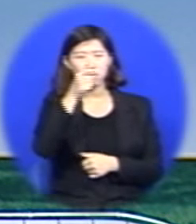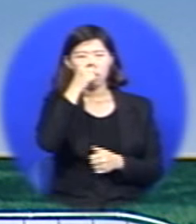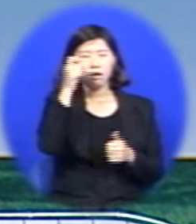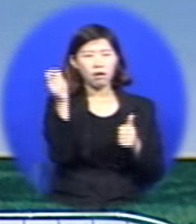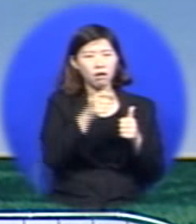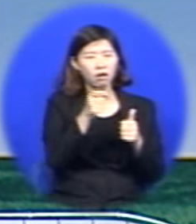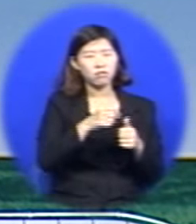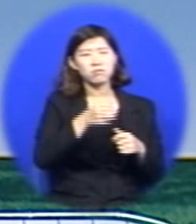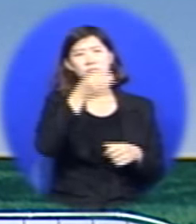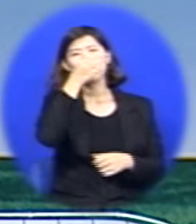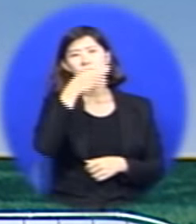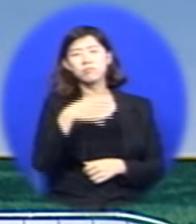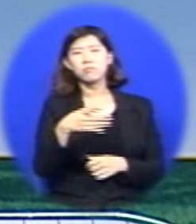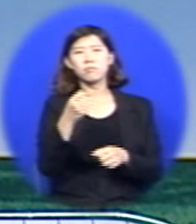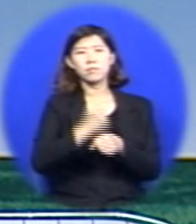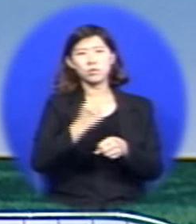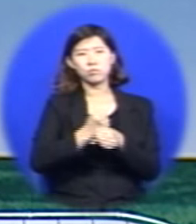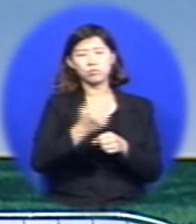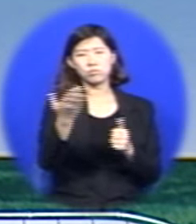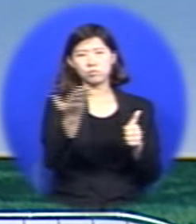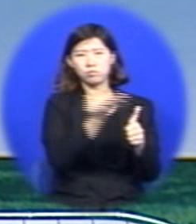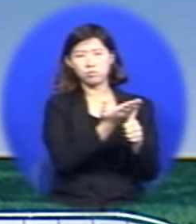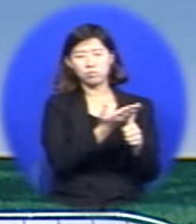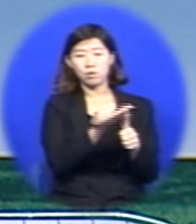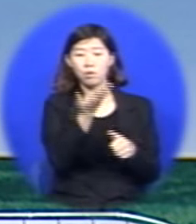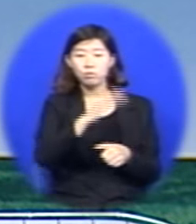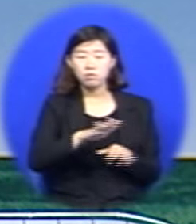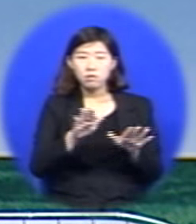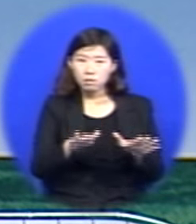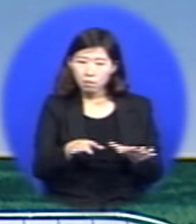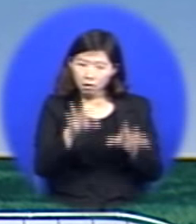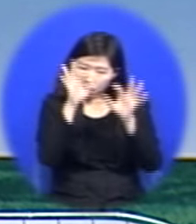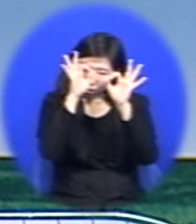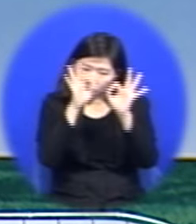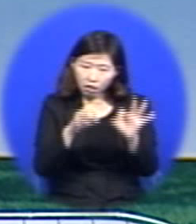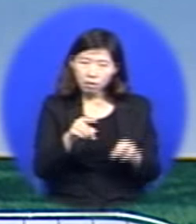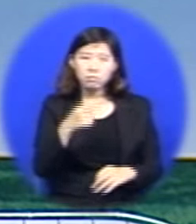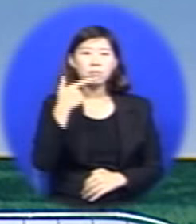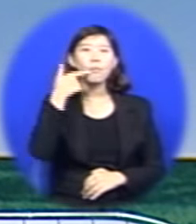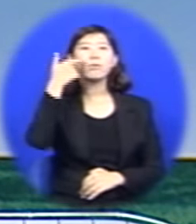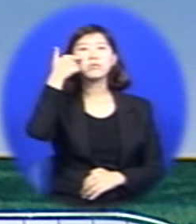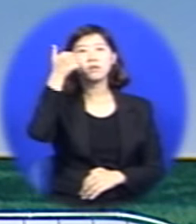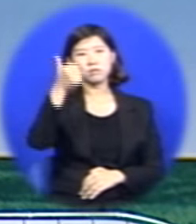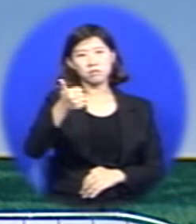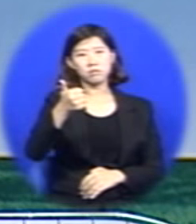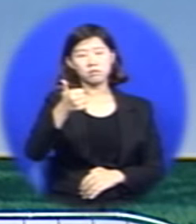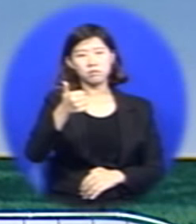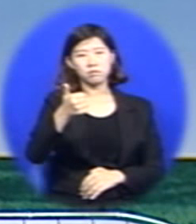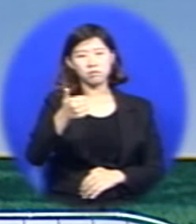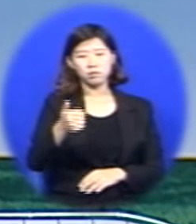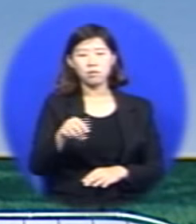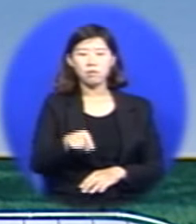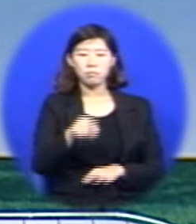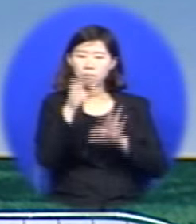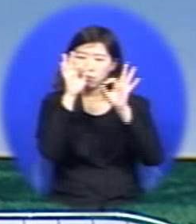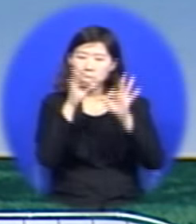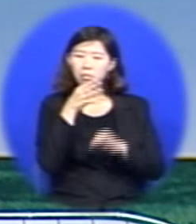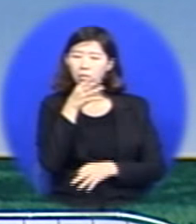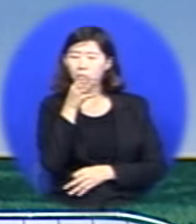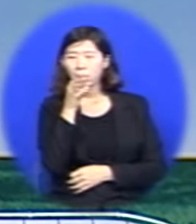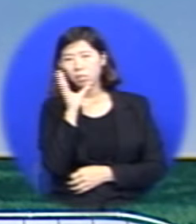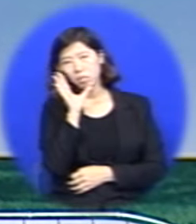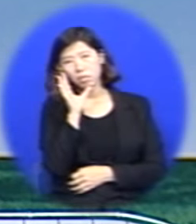지방에서 목회를 하고 계신데 나이가 많이 드셨어요. 이제 설교가 끝나고 저녁